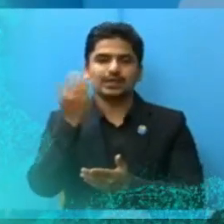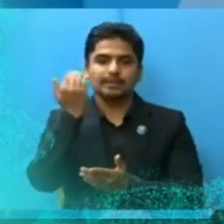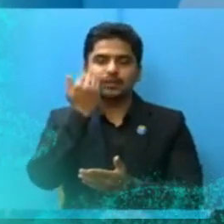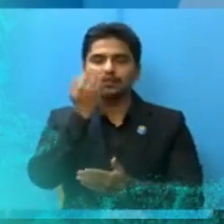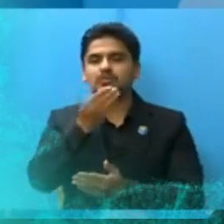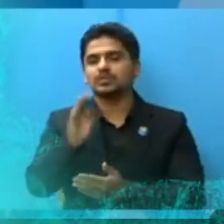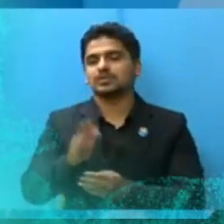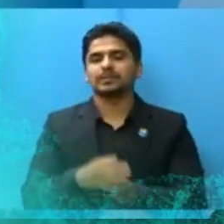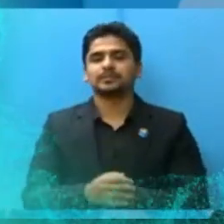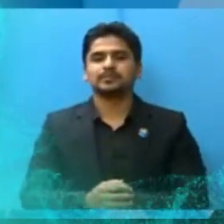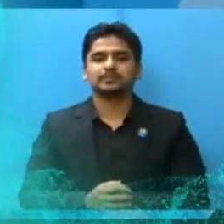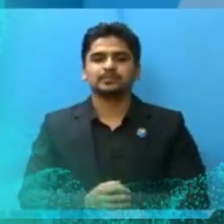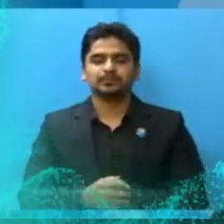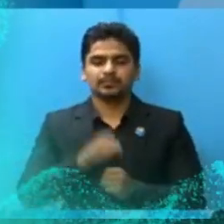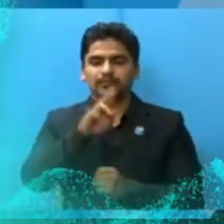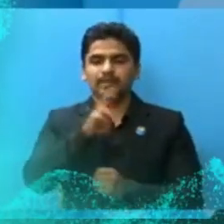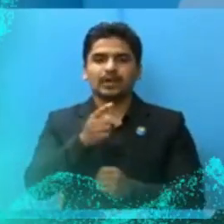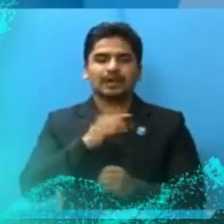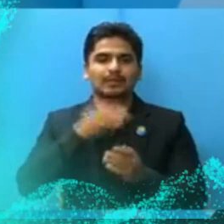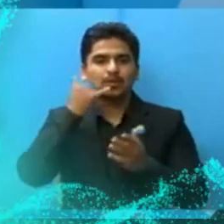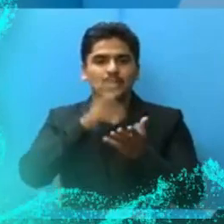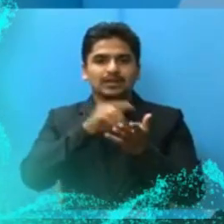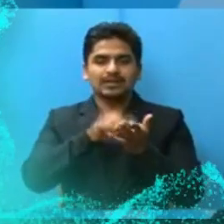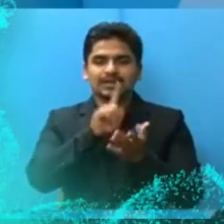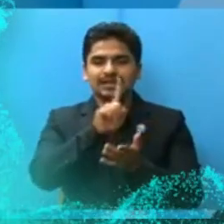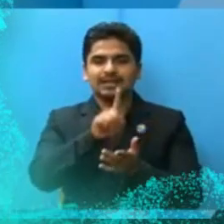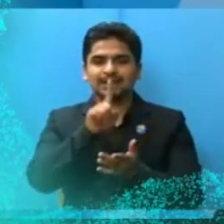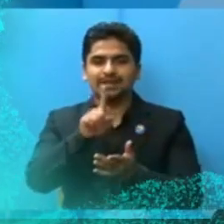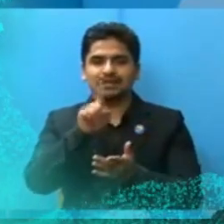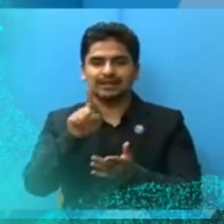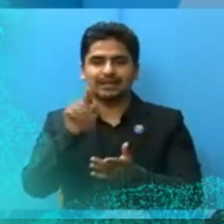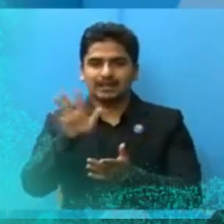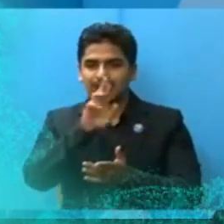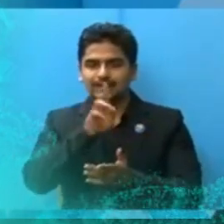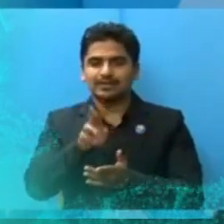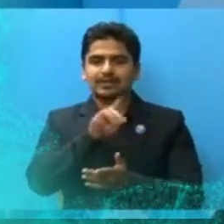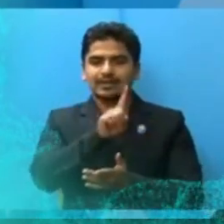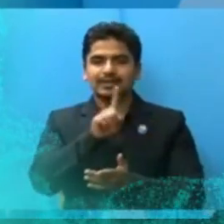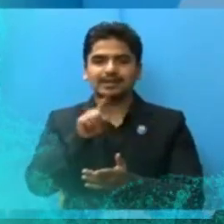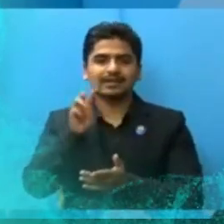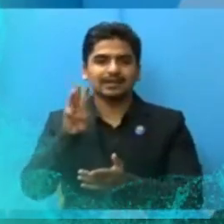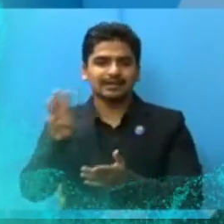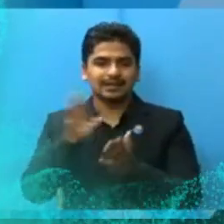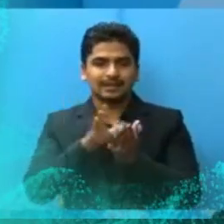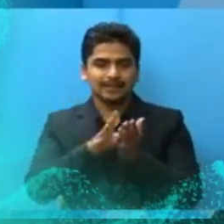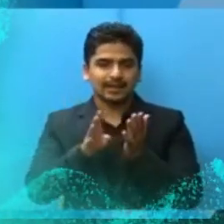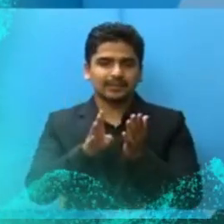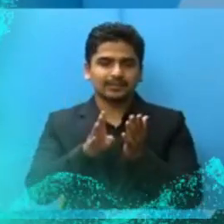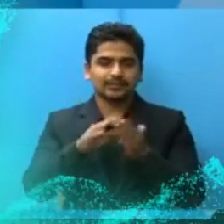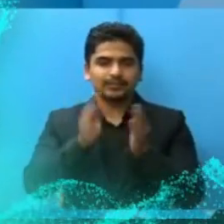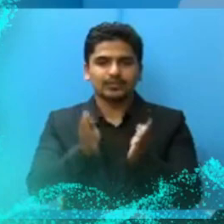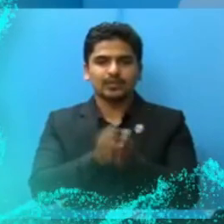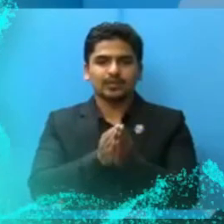हुनुहुन्छ र हाम्रो कल सेन्टर 1115 र 1133बाट